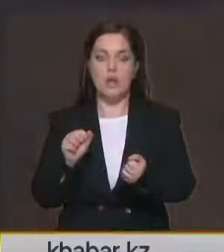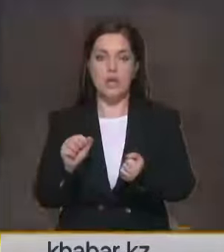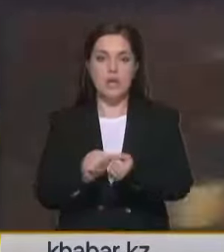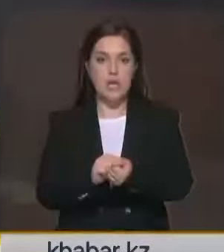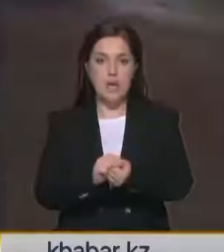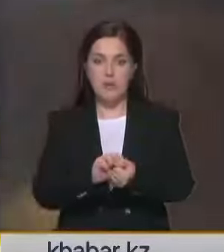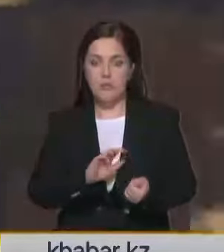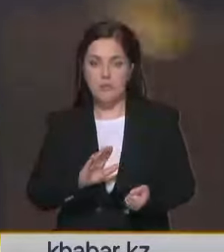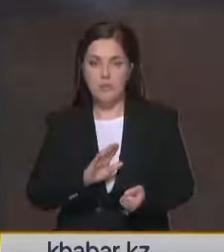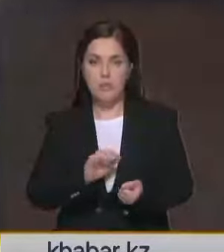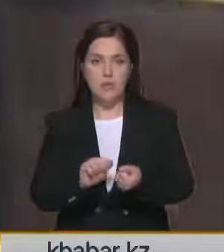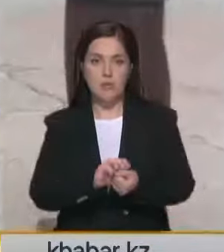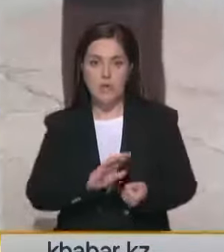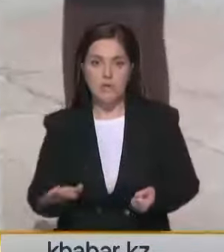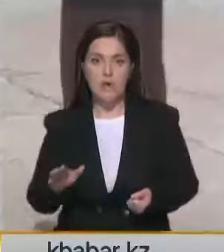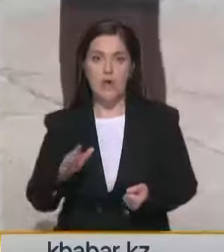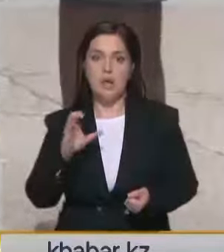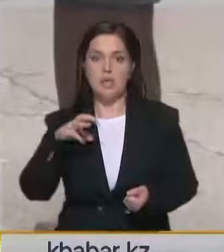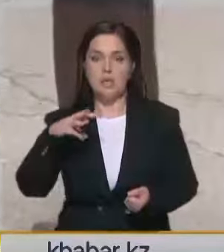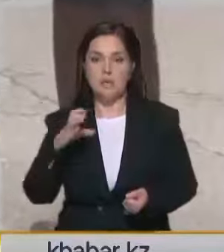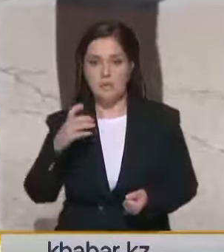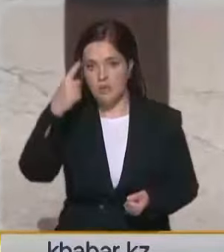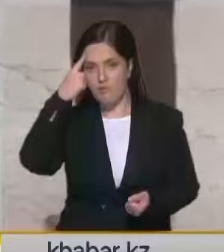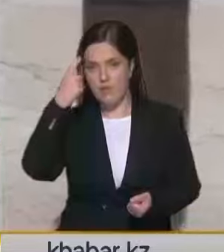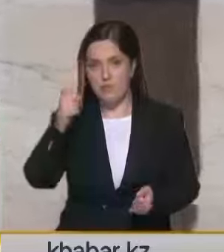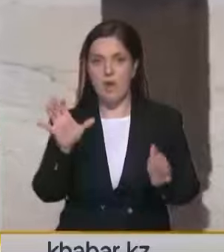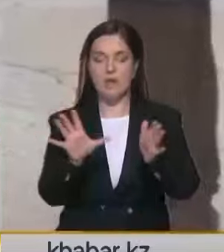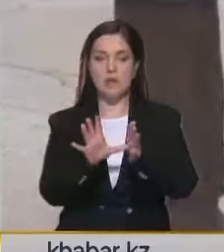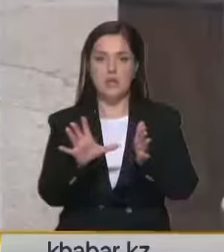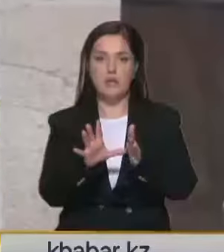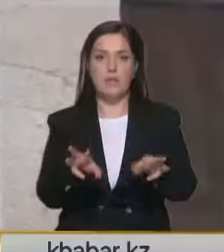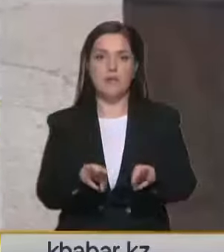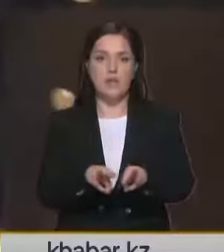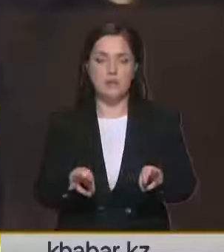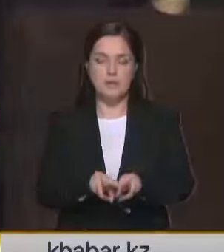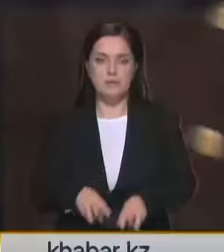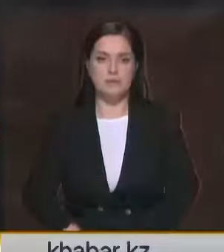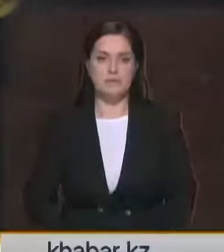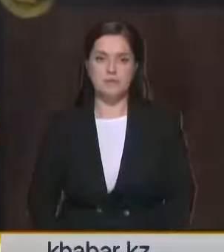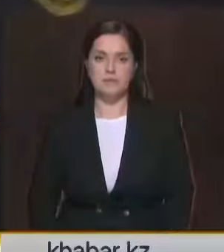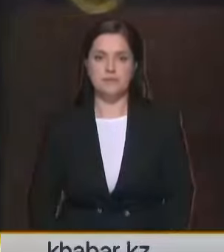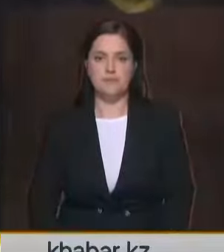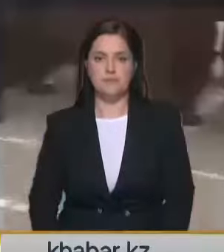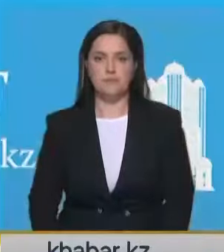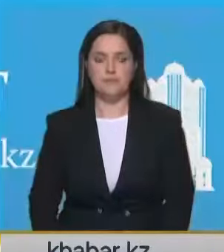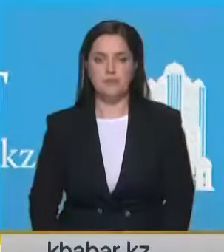согласно которому повестки будут приходить не в бумажном виде, а в виде СМС-уведомлений от электронного правительства.